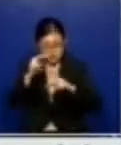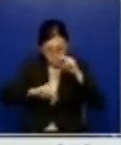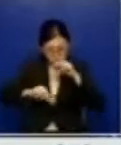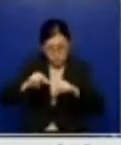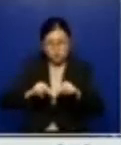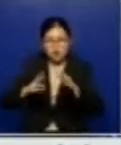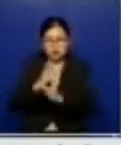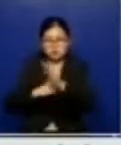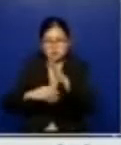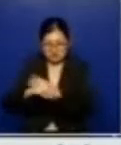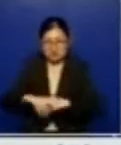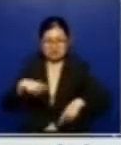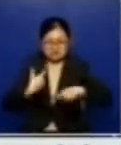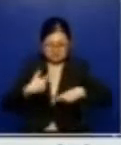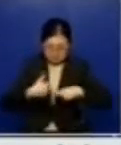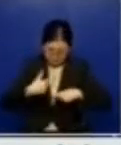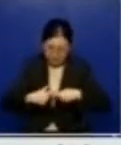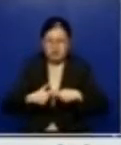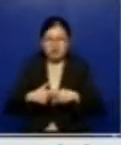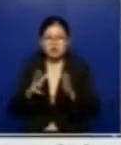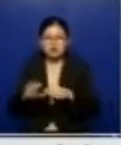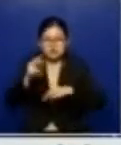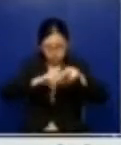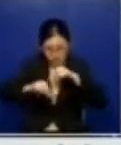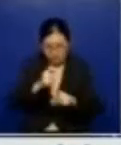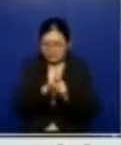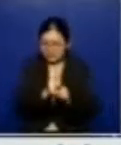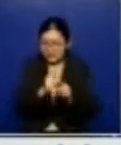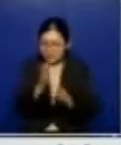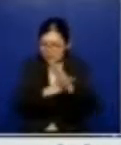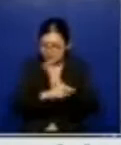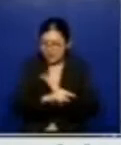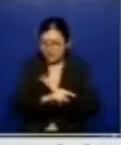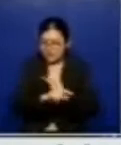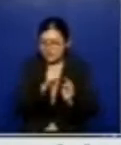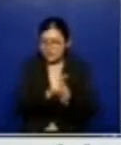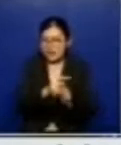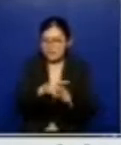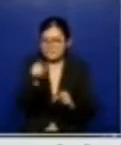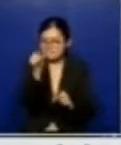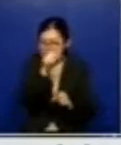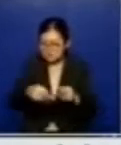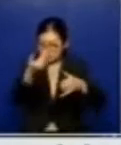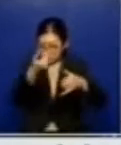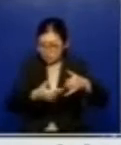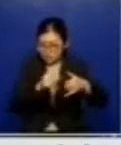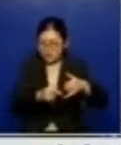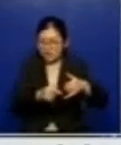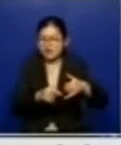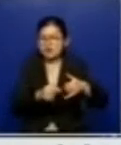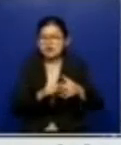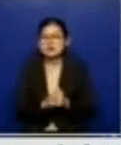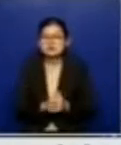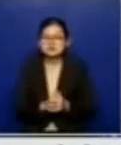ช่วยดูแลคนพิการตามความพิการตามเปอร์เซ็นต์ที่พิการของร่างกายนะครับก็